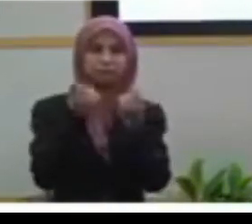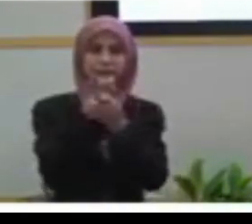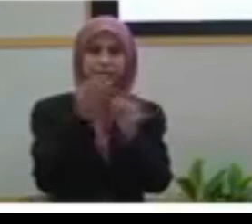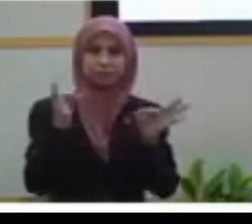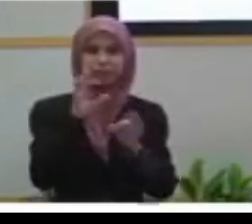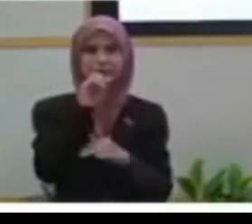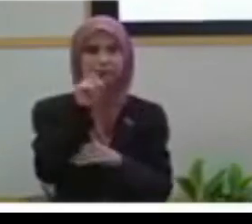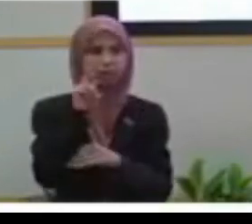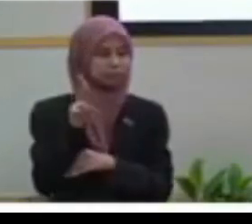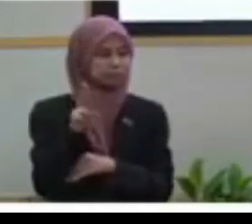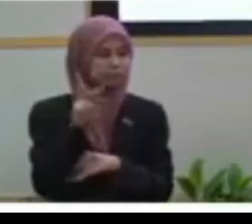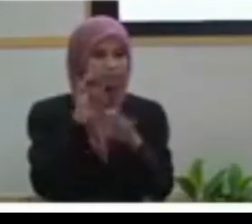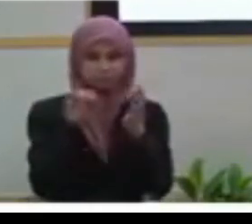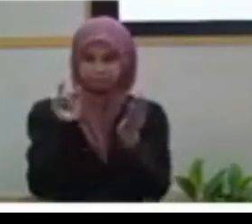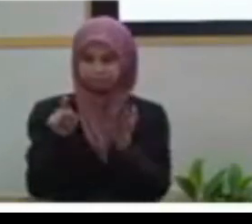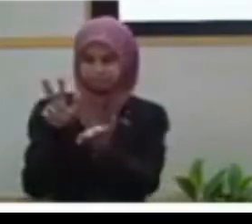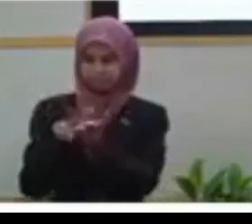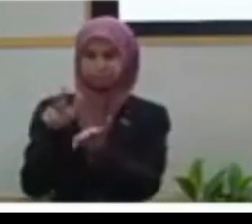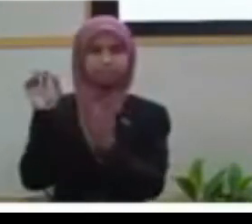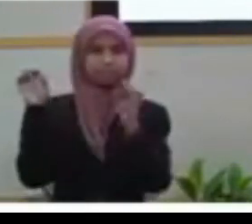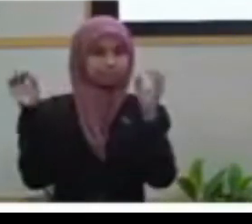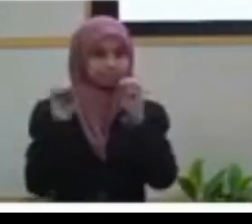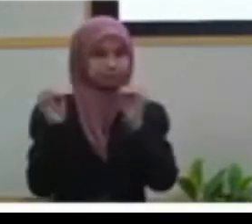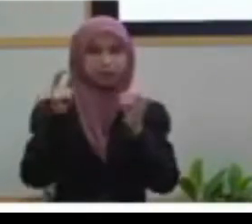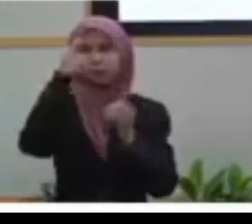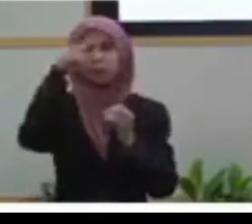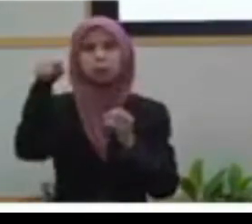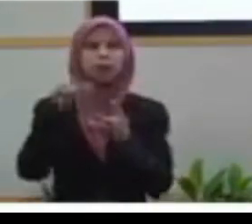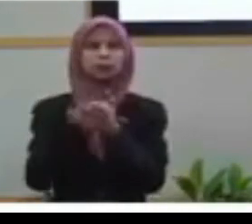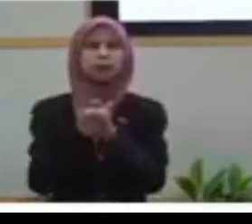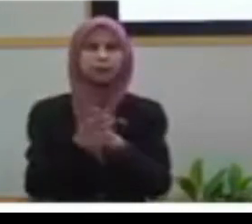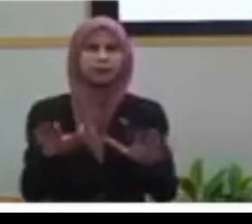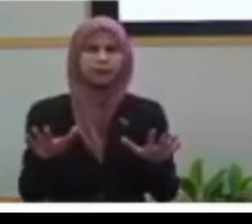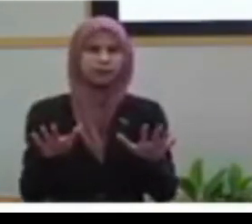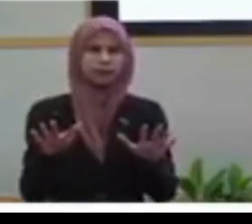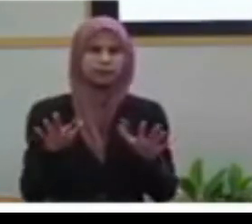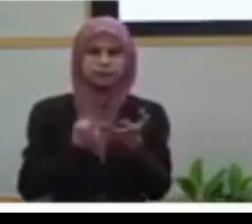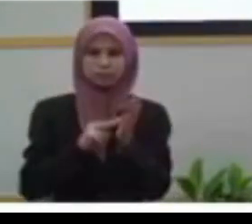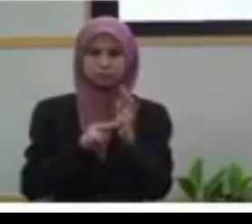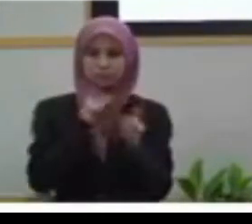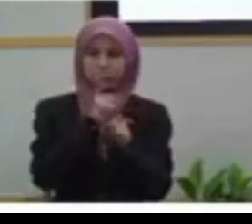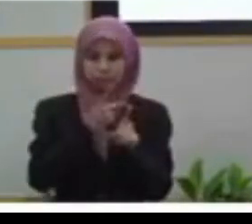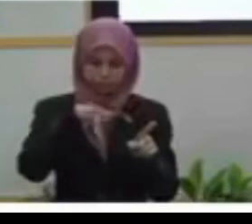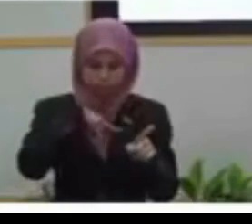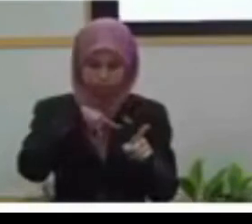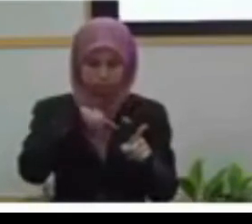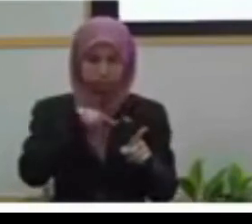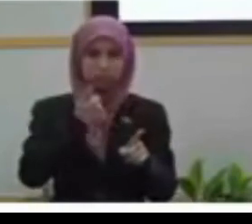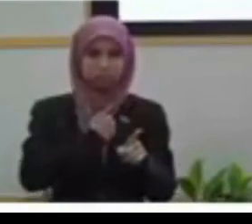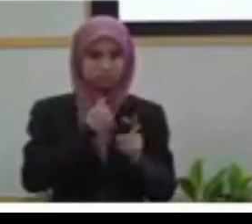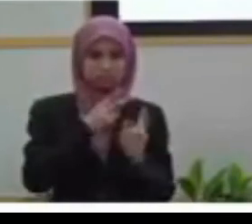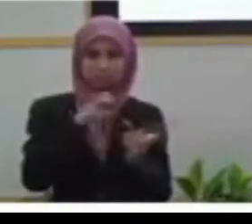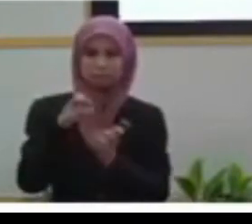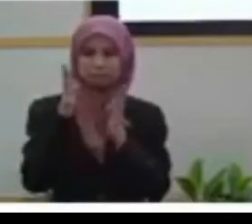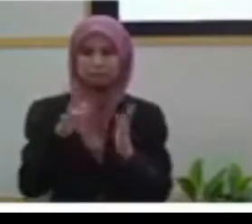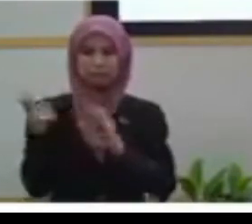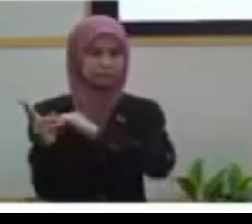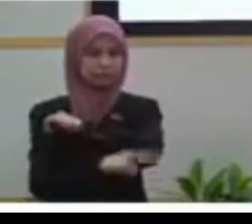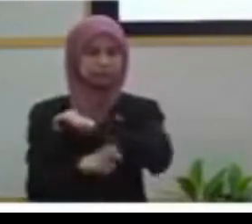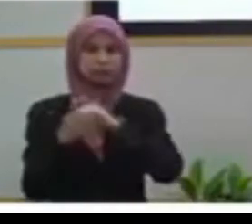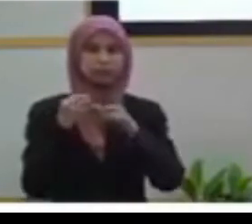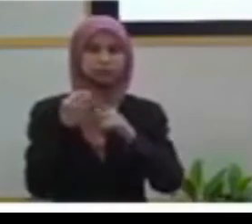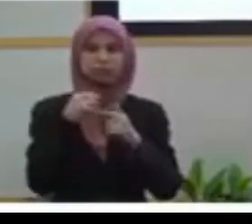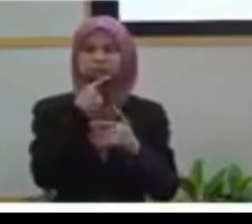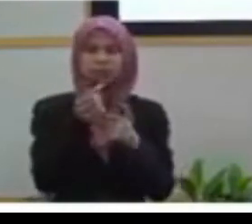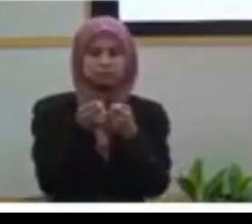activate. Itu tujuan security, supaya yang mengisi ni adalah tuan punya email. Kalau tidak, nanti main